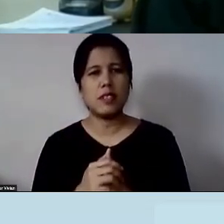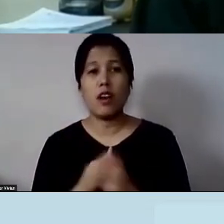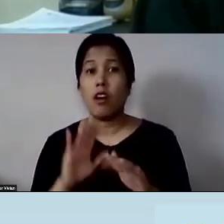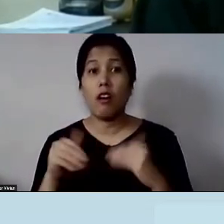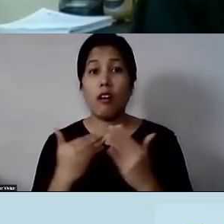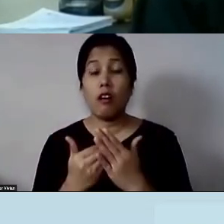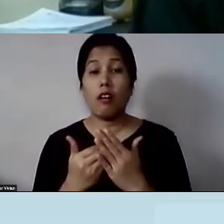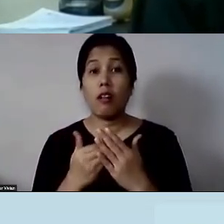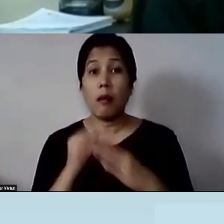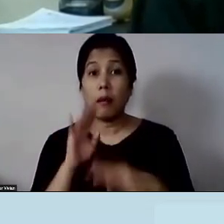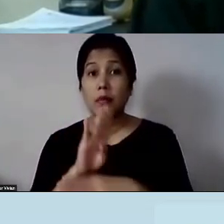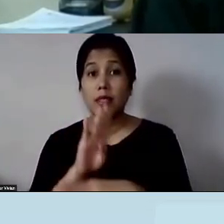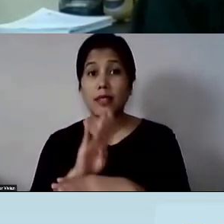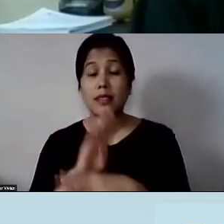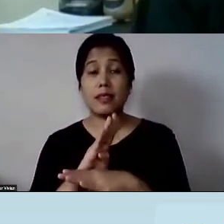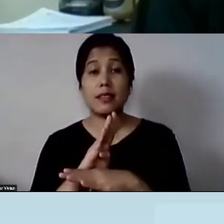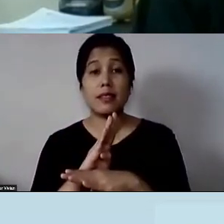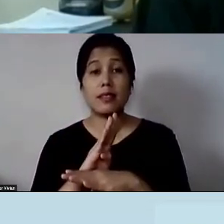businesses? Like,